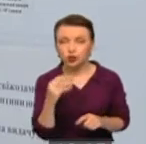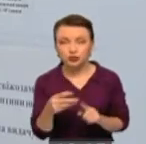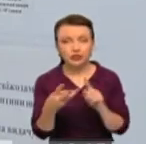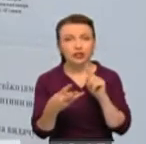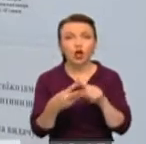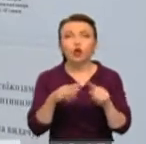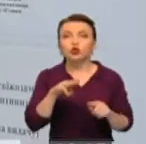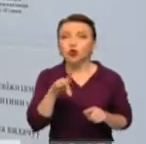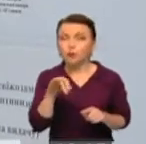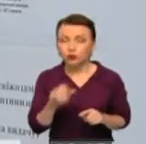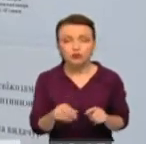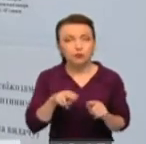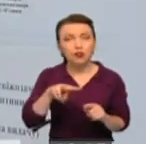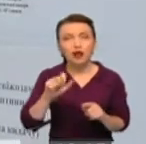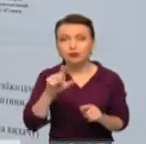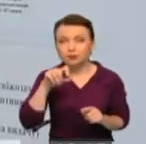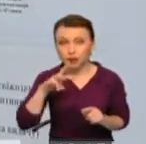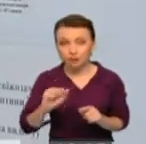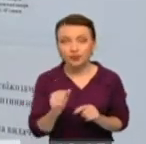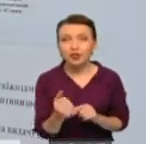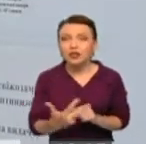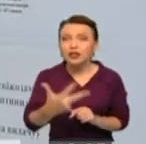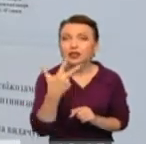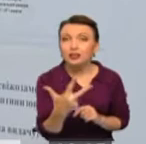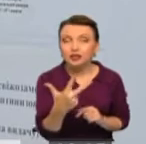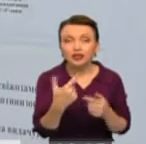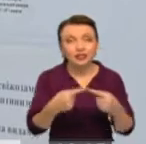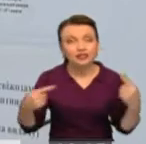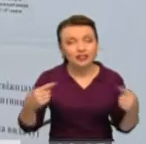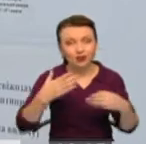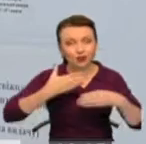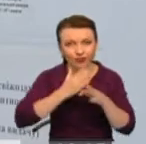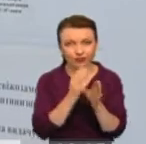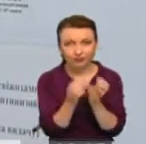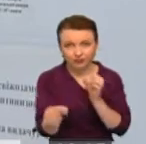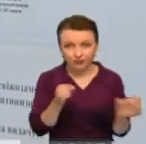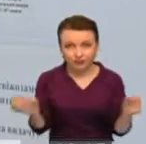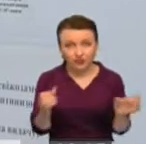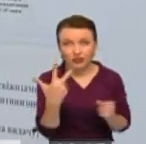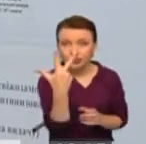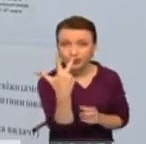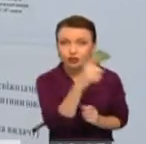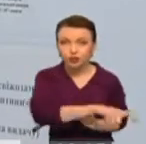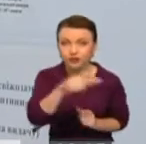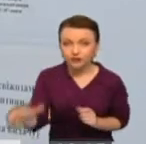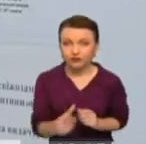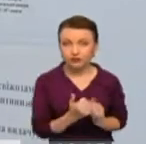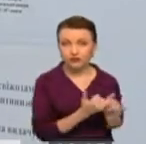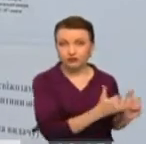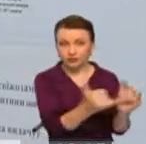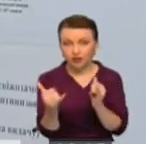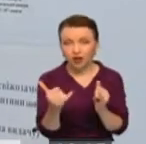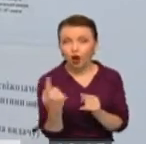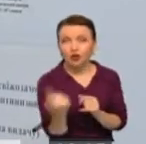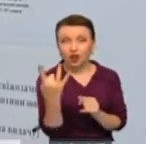та плазму. І відповідно ми отримуємо три різних компоненти, які підуть на переливання трьом різним пацієнтам. Тобто, здаючи